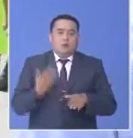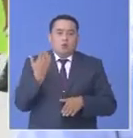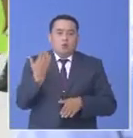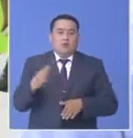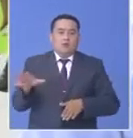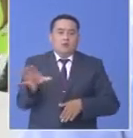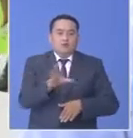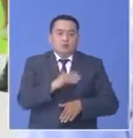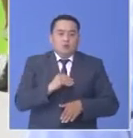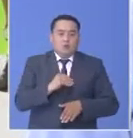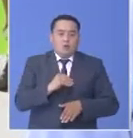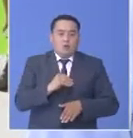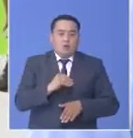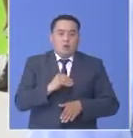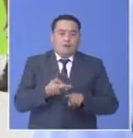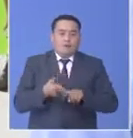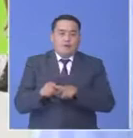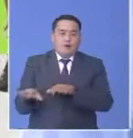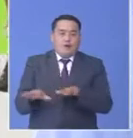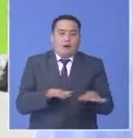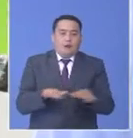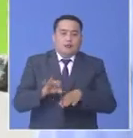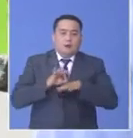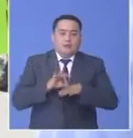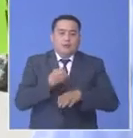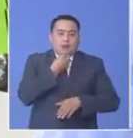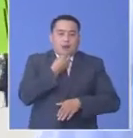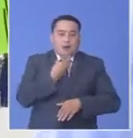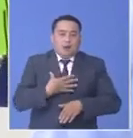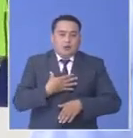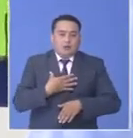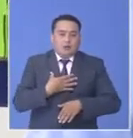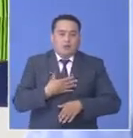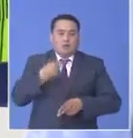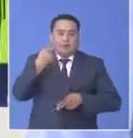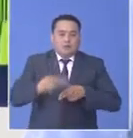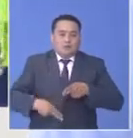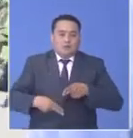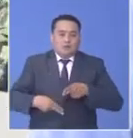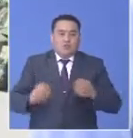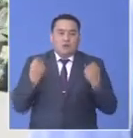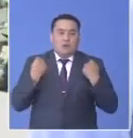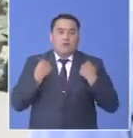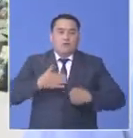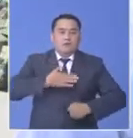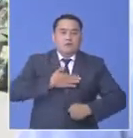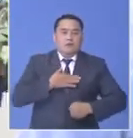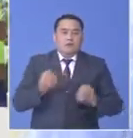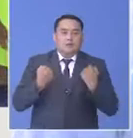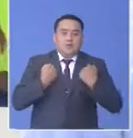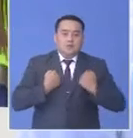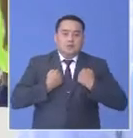все в этой акции прошло очень хорошо, хорошего финиша им. А нашим спортсменам,